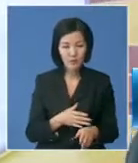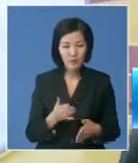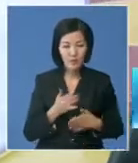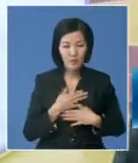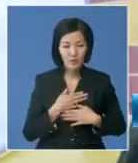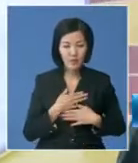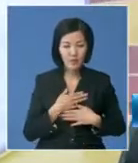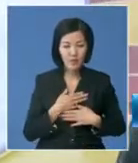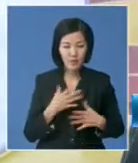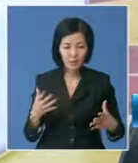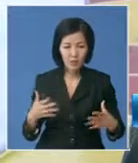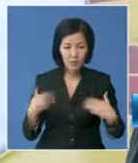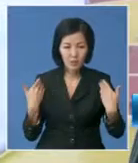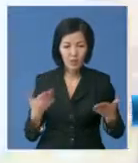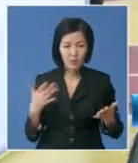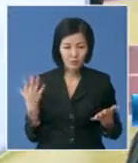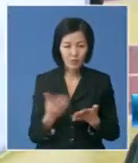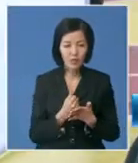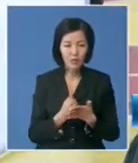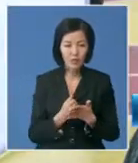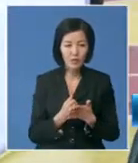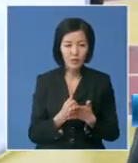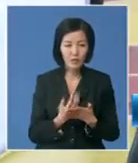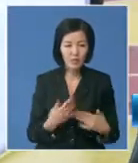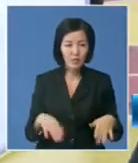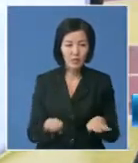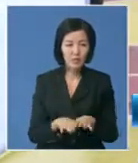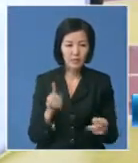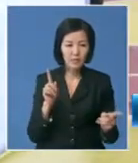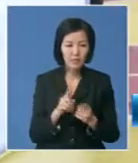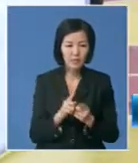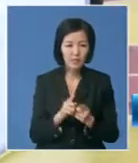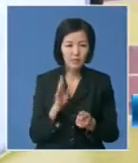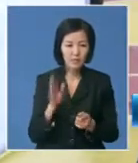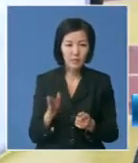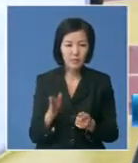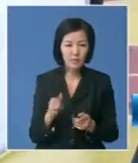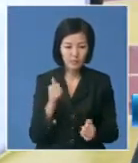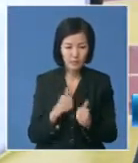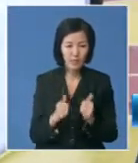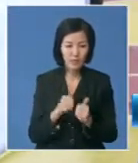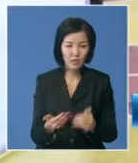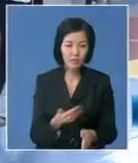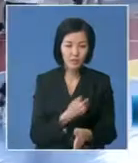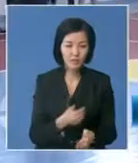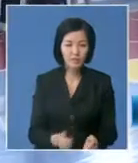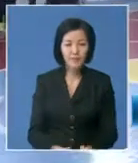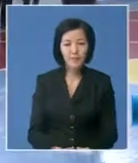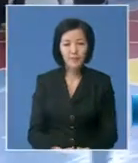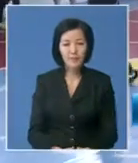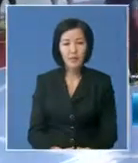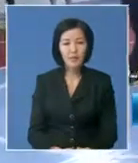ему желаем только удачи и успехов чтобы такие визиты были чаще нашу школе такие